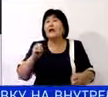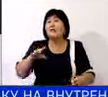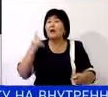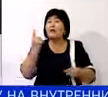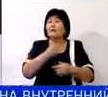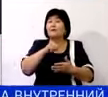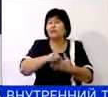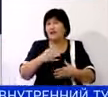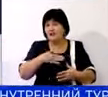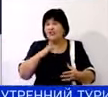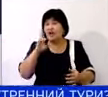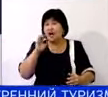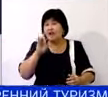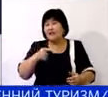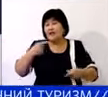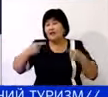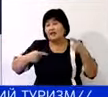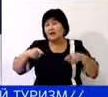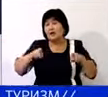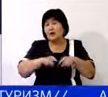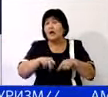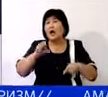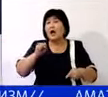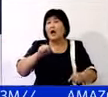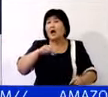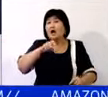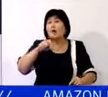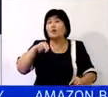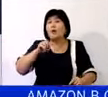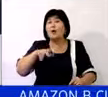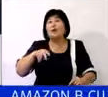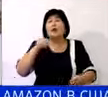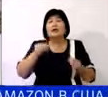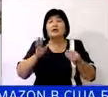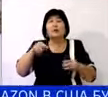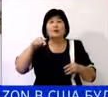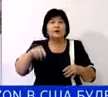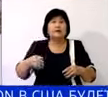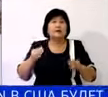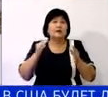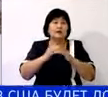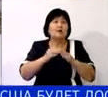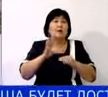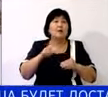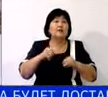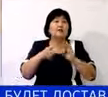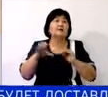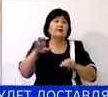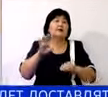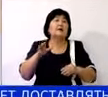будет выступать наш «Кайсар», соперник кипрской команды «Апоэл». Играть будем дома. Время есть до 17 сентября. Будем